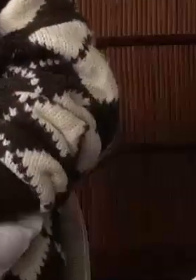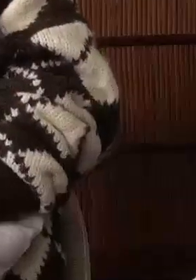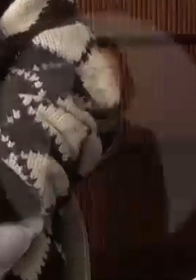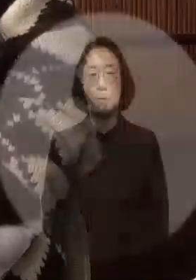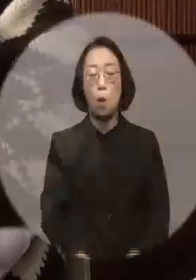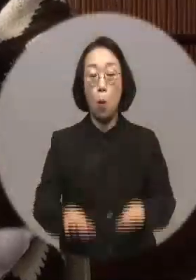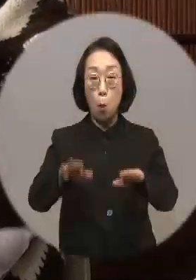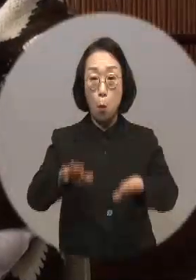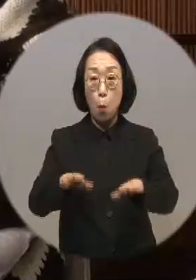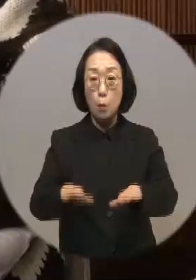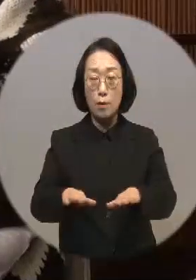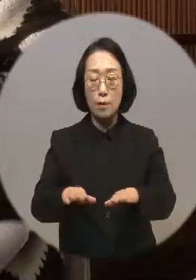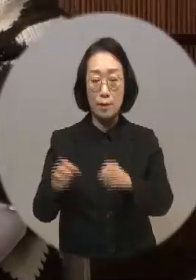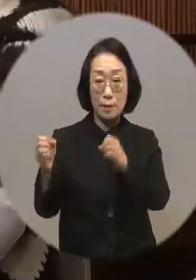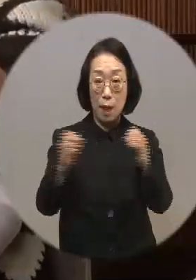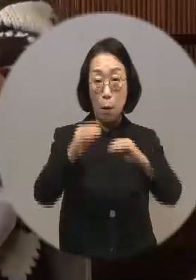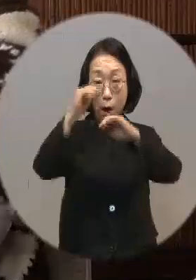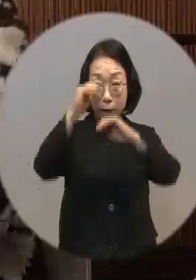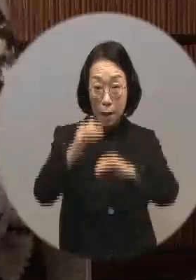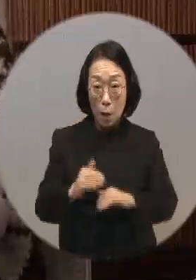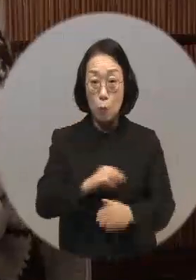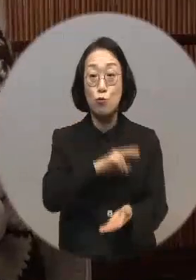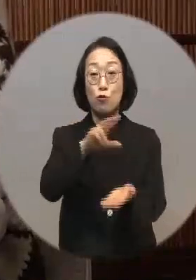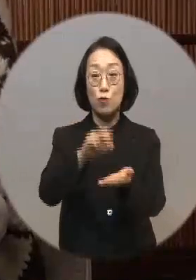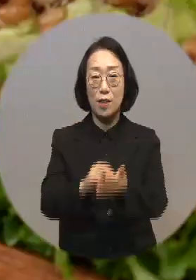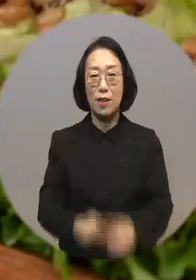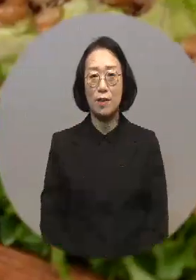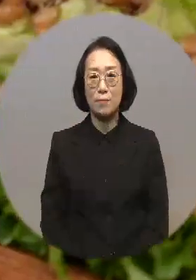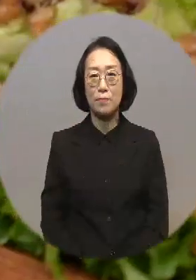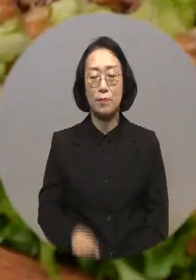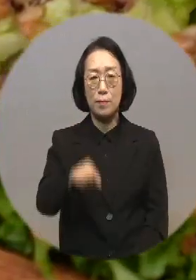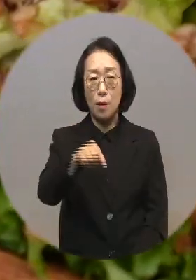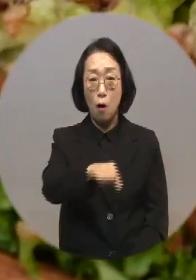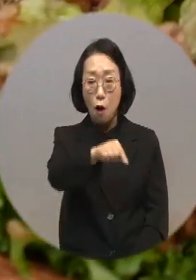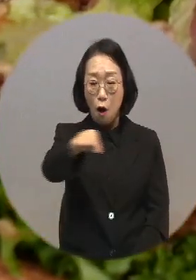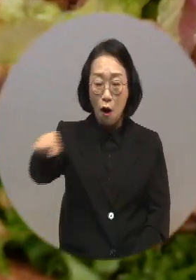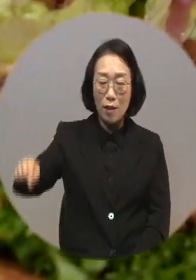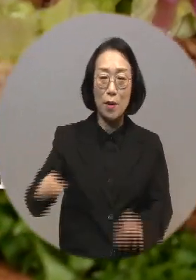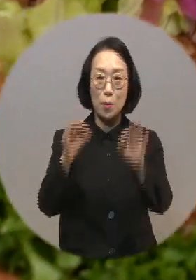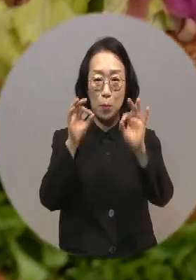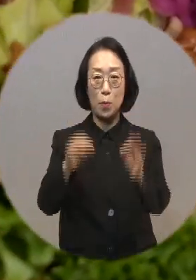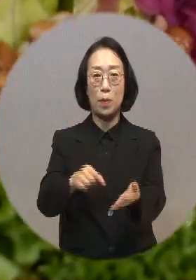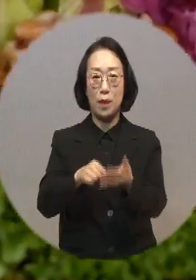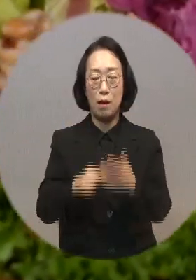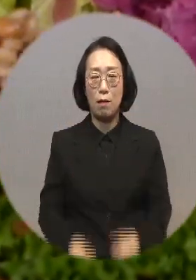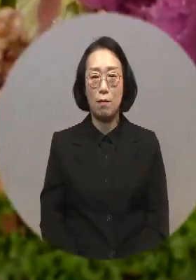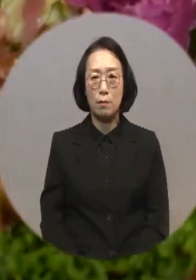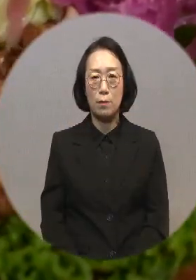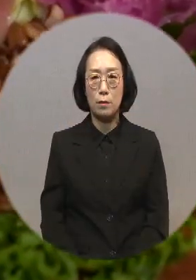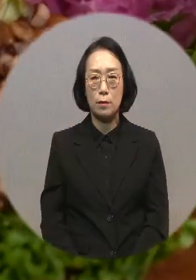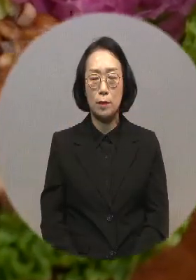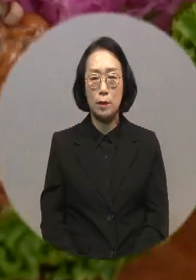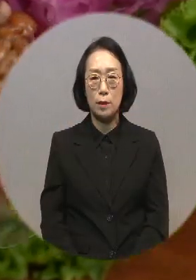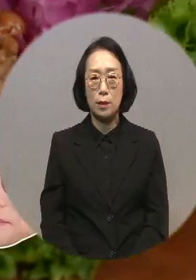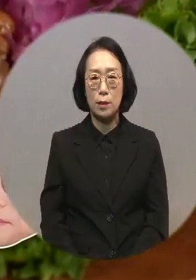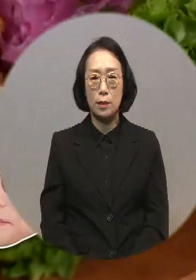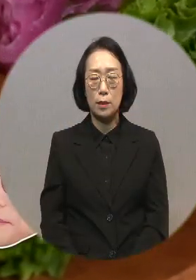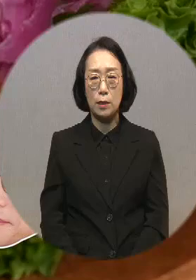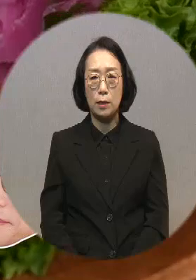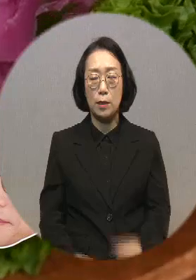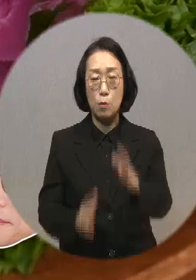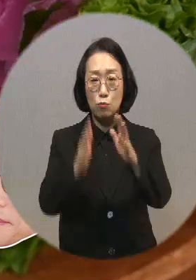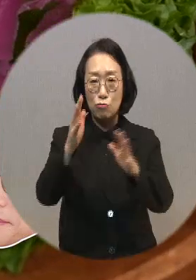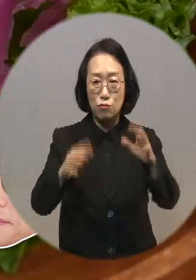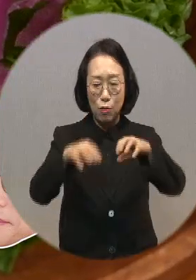자, 오늘 토크의 주제는요. 바로 이 테이블에 힌트가 있지 않을까요? 이거 보면서 무슨 생각이 드시나요?